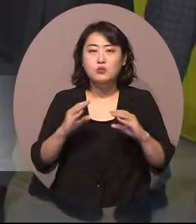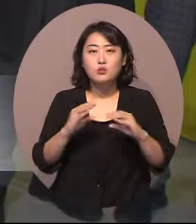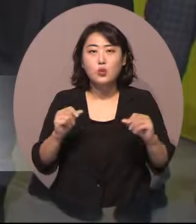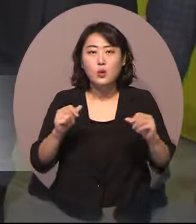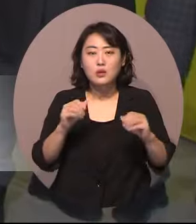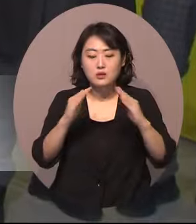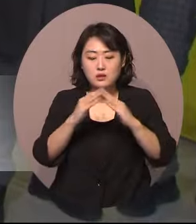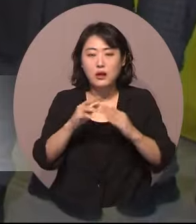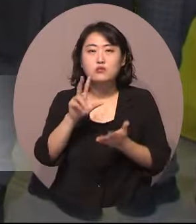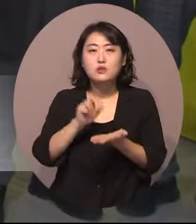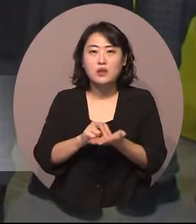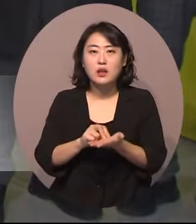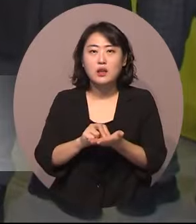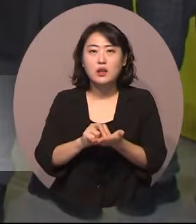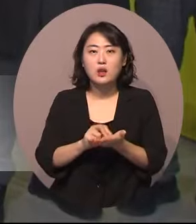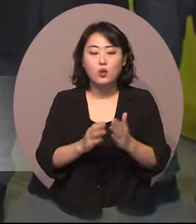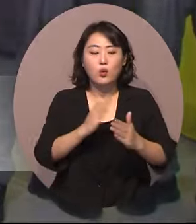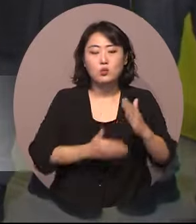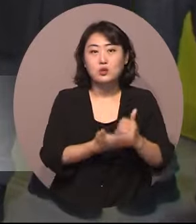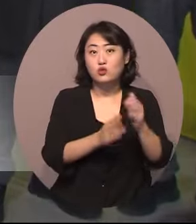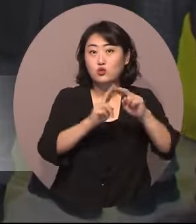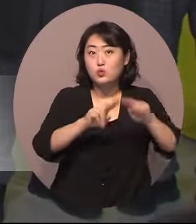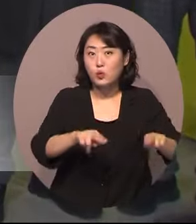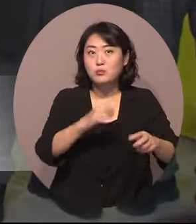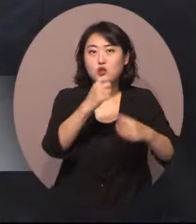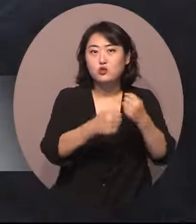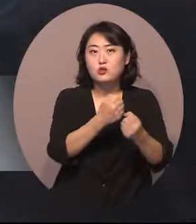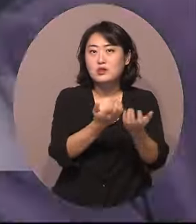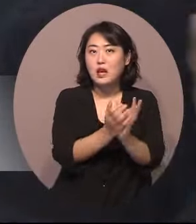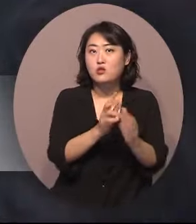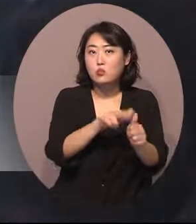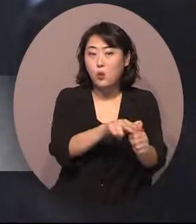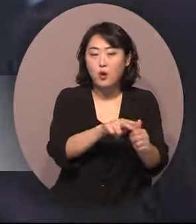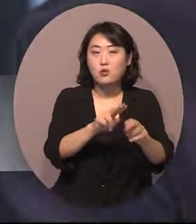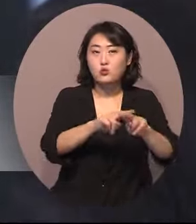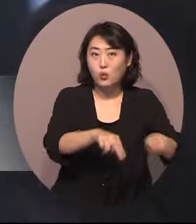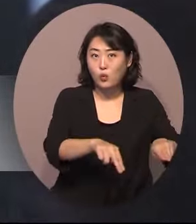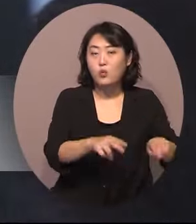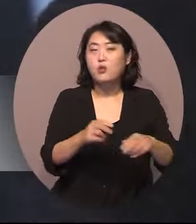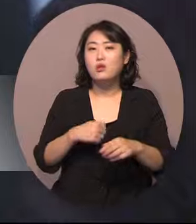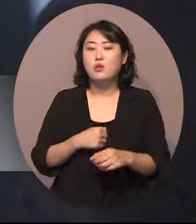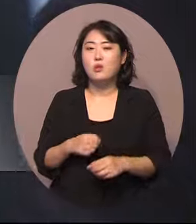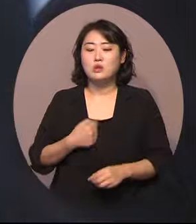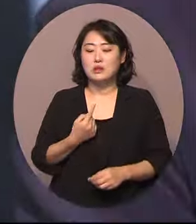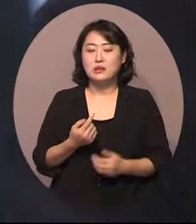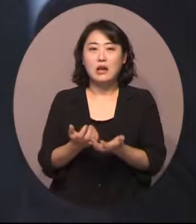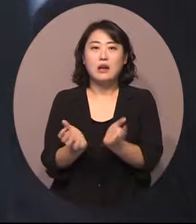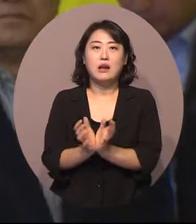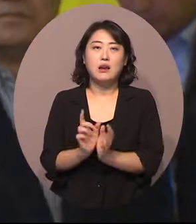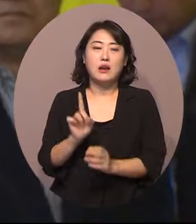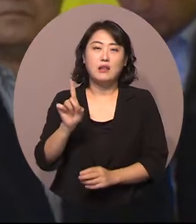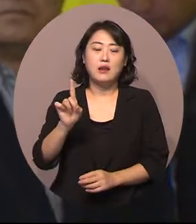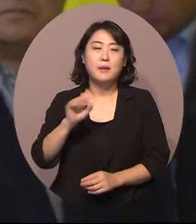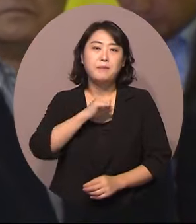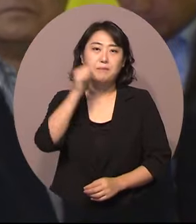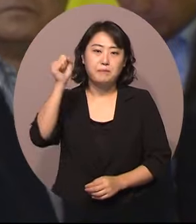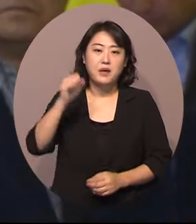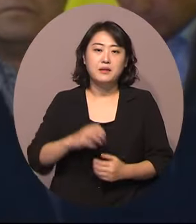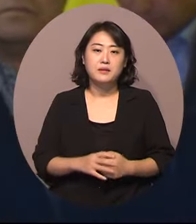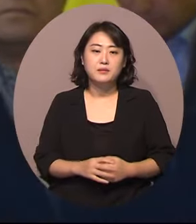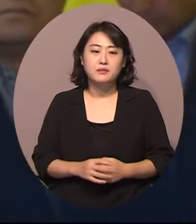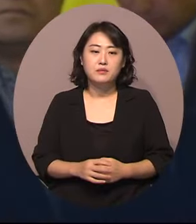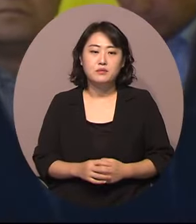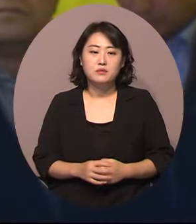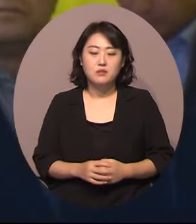후보가 공천이 취소된 반사 이익으로 3선에 성공하며 당에서 유일한 당선인이 됐습니다. 비록 당이